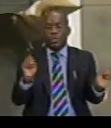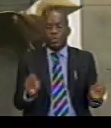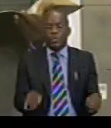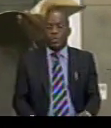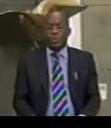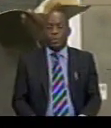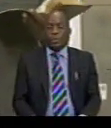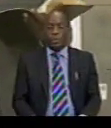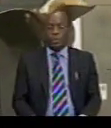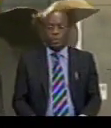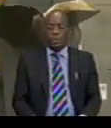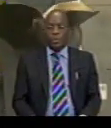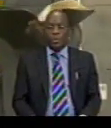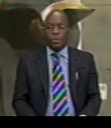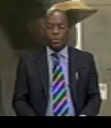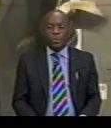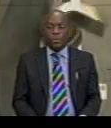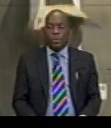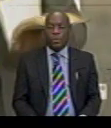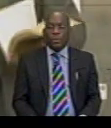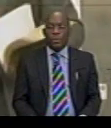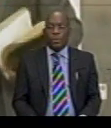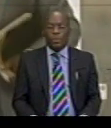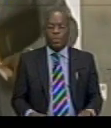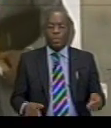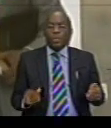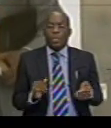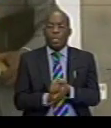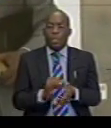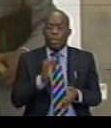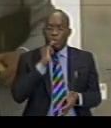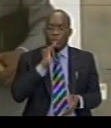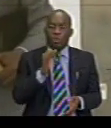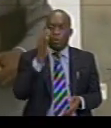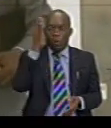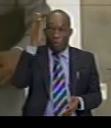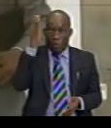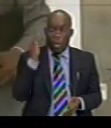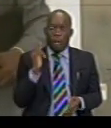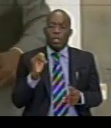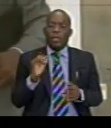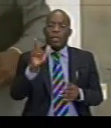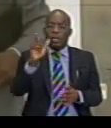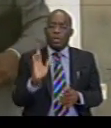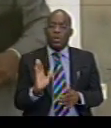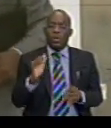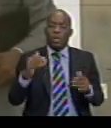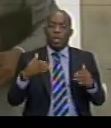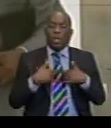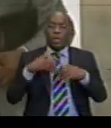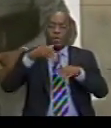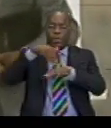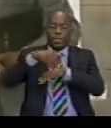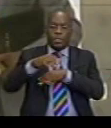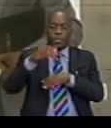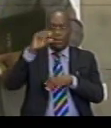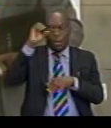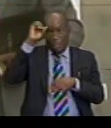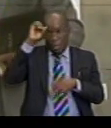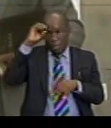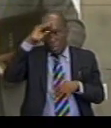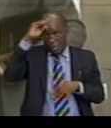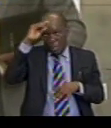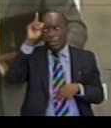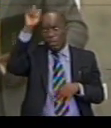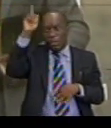C'est la raison pour laquelle Dieu that's the a envoyé reason son serviteur. Why God has sent his servant. Ouvre la bouche maintenant. Open up your mouth.